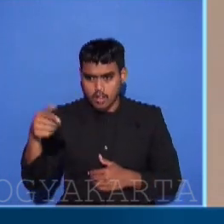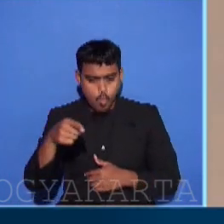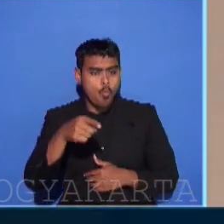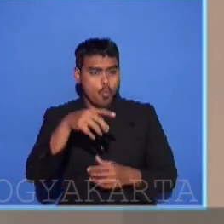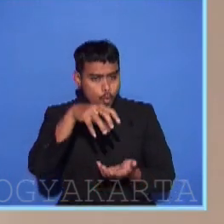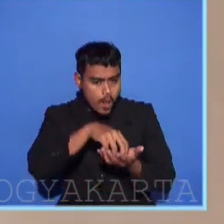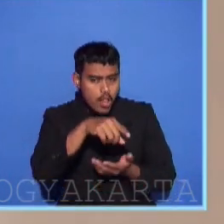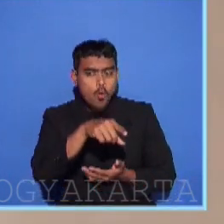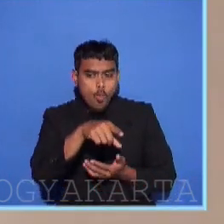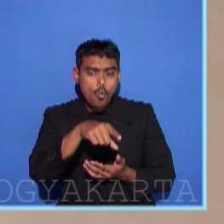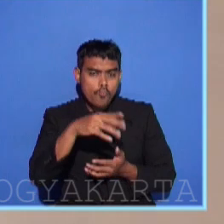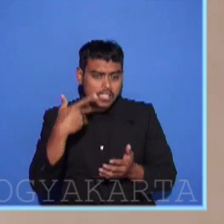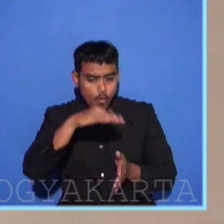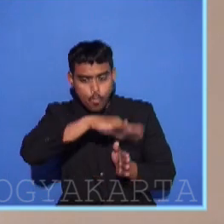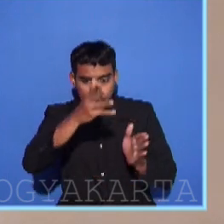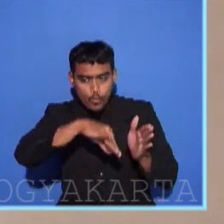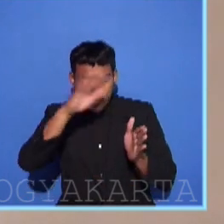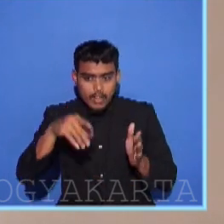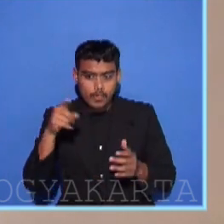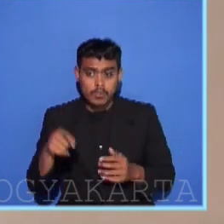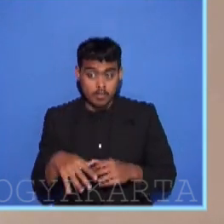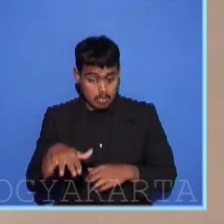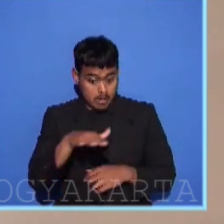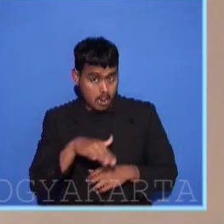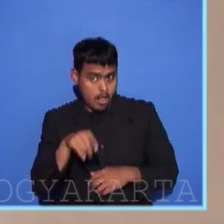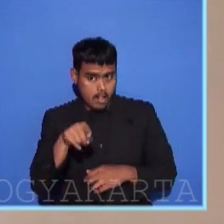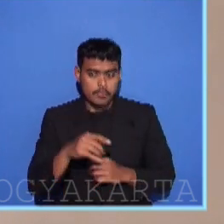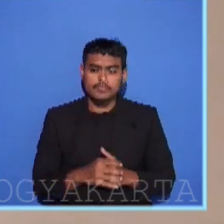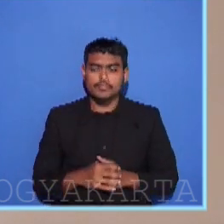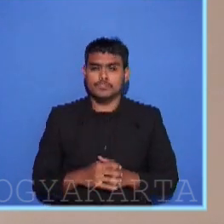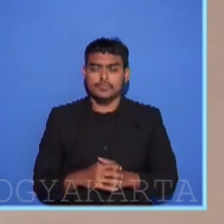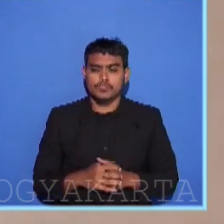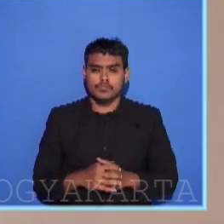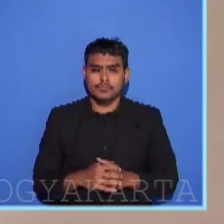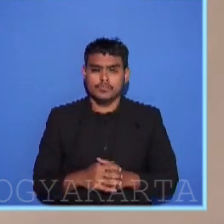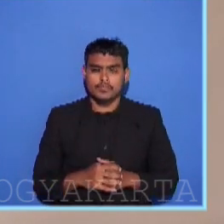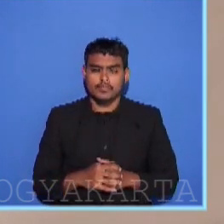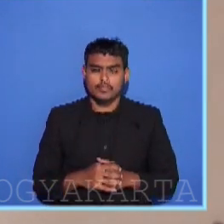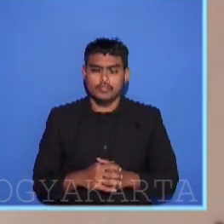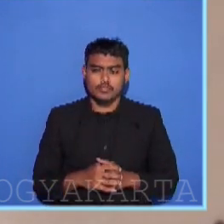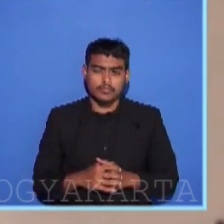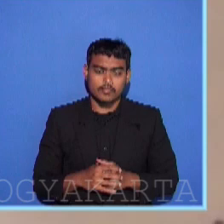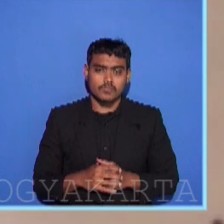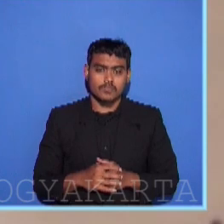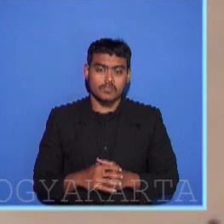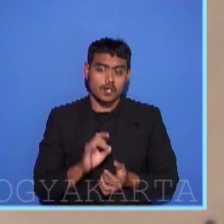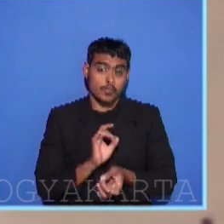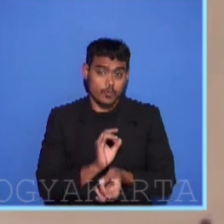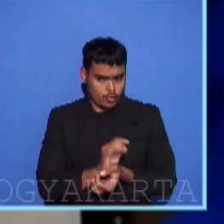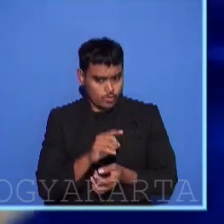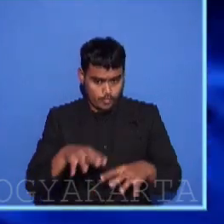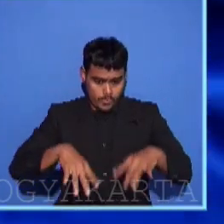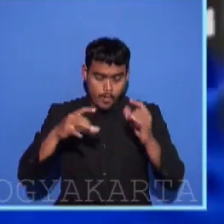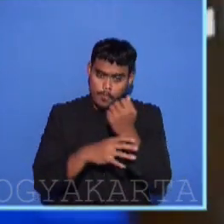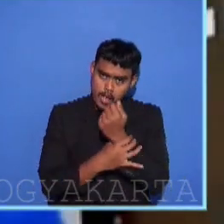lavatur dan juga ee vwtur di sekitar Borobudur dan Magelang itu saya kira kekhasan dari RTA